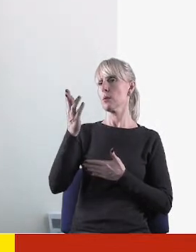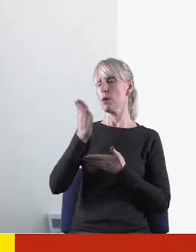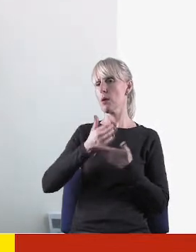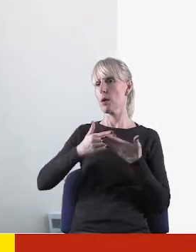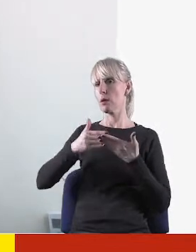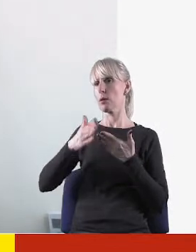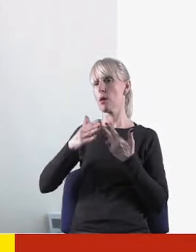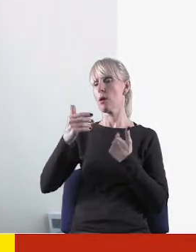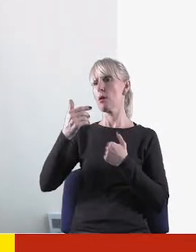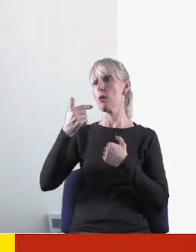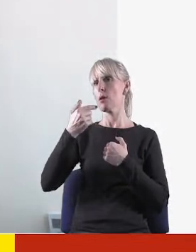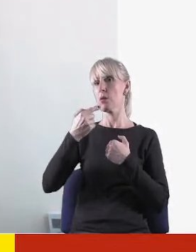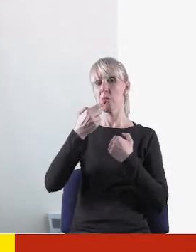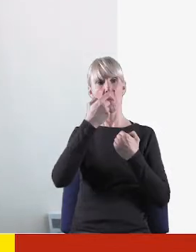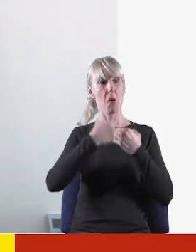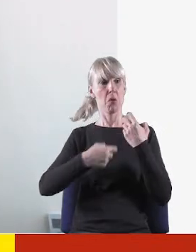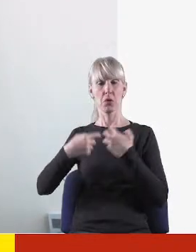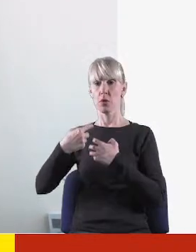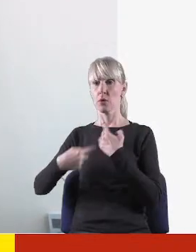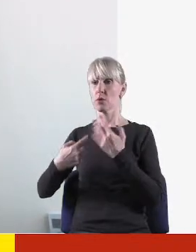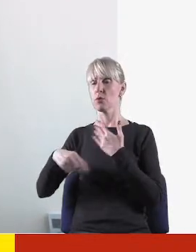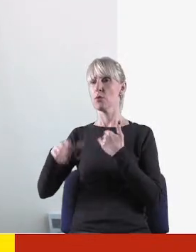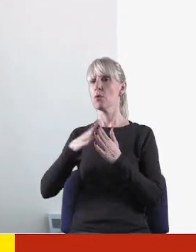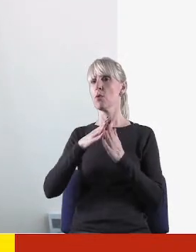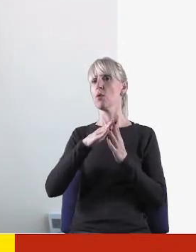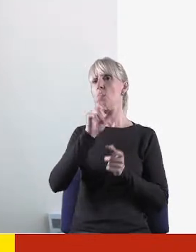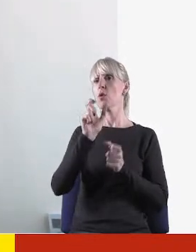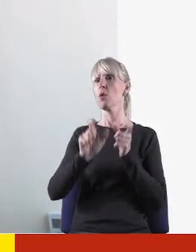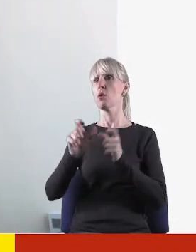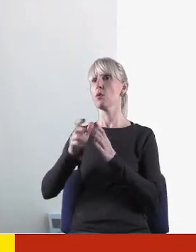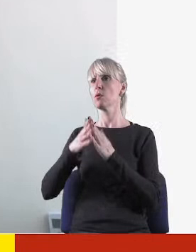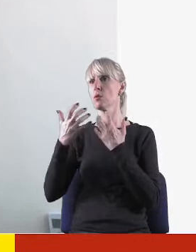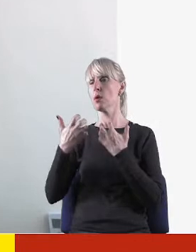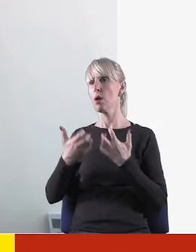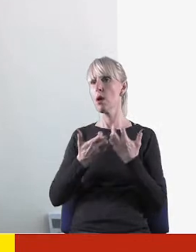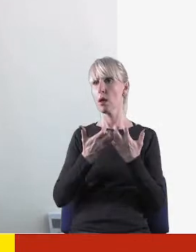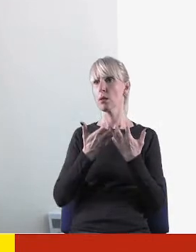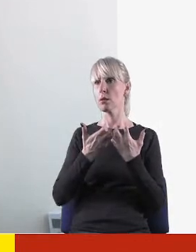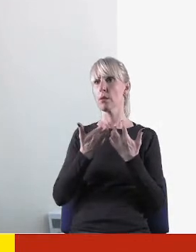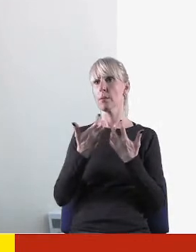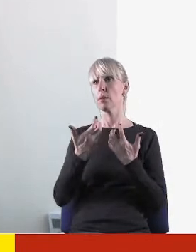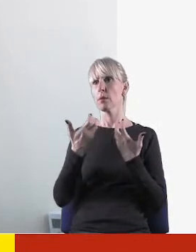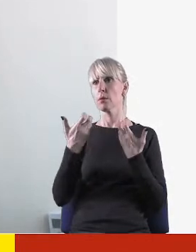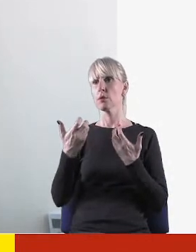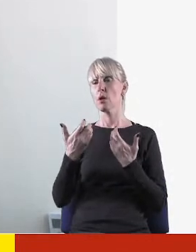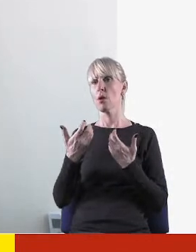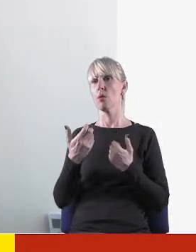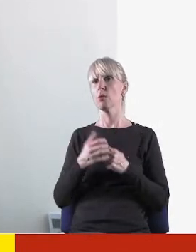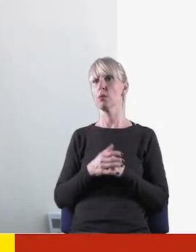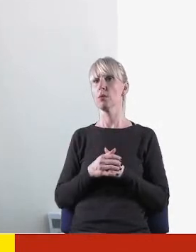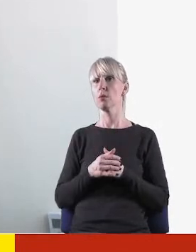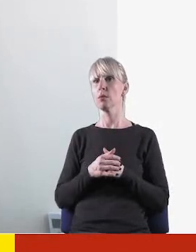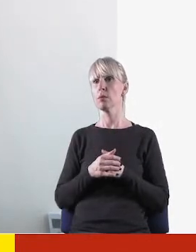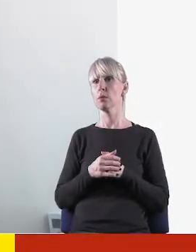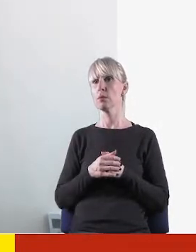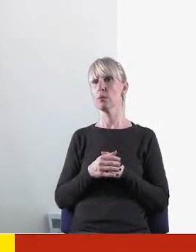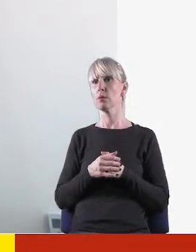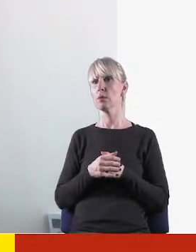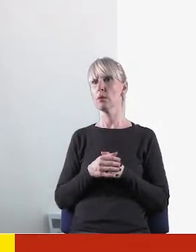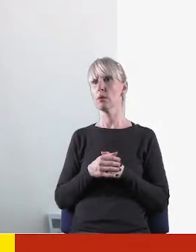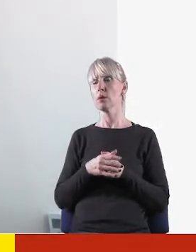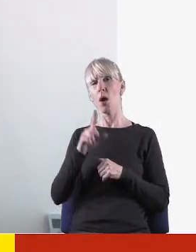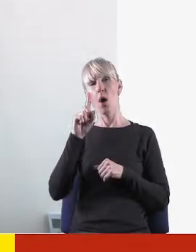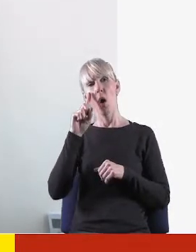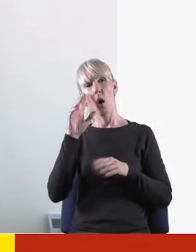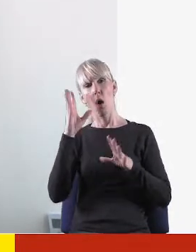które chętne byłyby przystąpić do nauki na tymże kierunku. Jeżeli dyrektorzy mają około